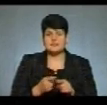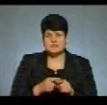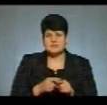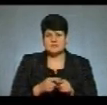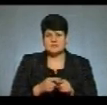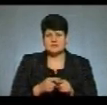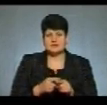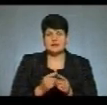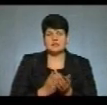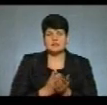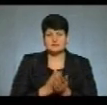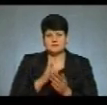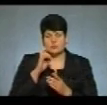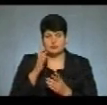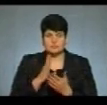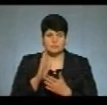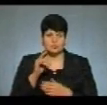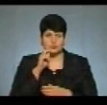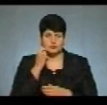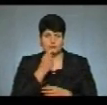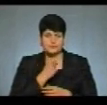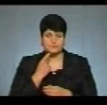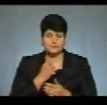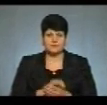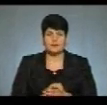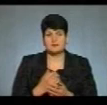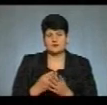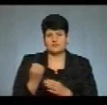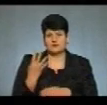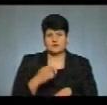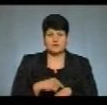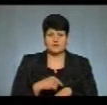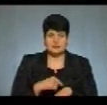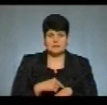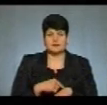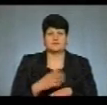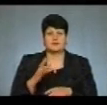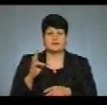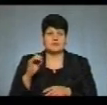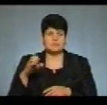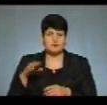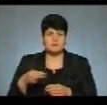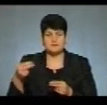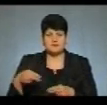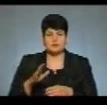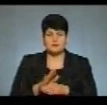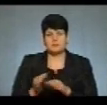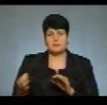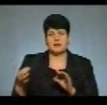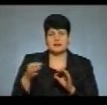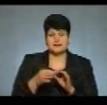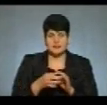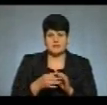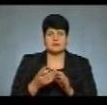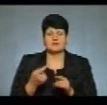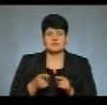мова богослужіння українська. Близько 14-ї години архієпископ Тернопільський і Кременецький Нестор підписав укази про приєднання релігійних громад